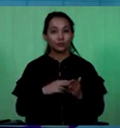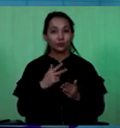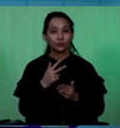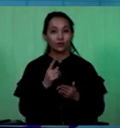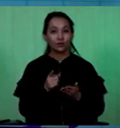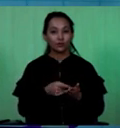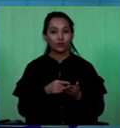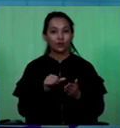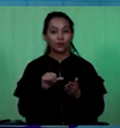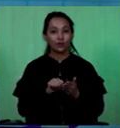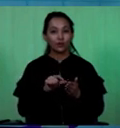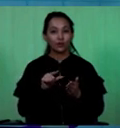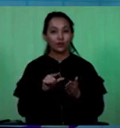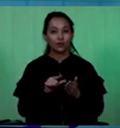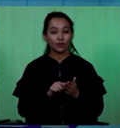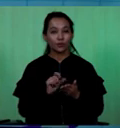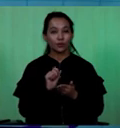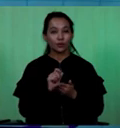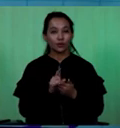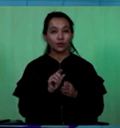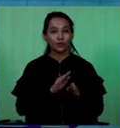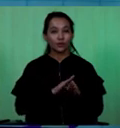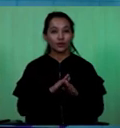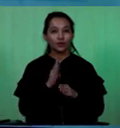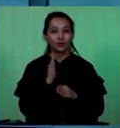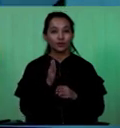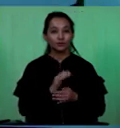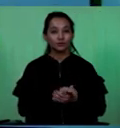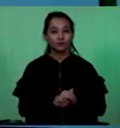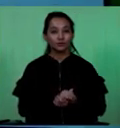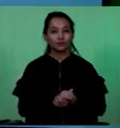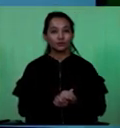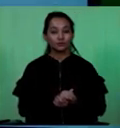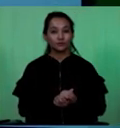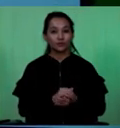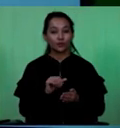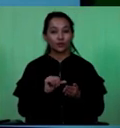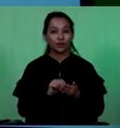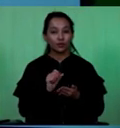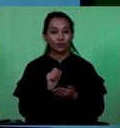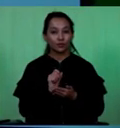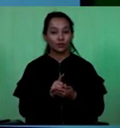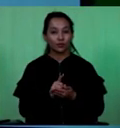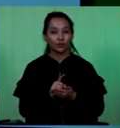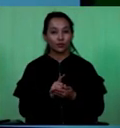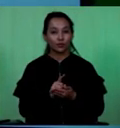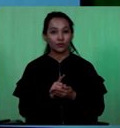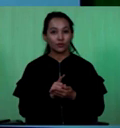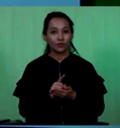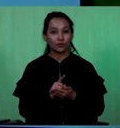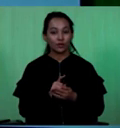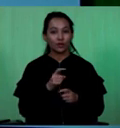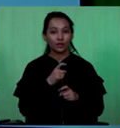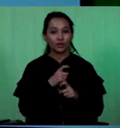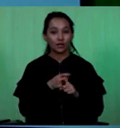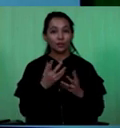193-betdagi 6- va 7-topshiriqlarni bajarishingiz kerak. 6-topshirig'imiz